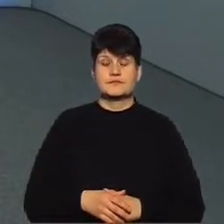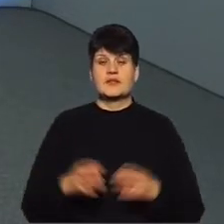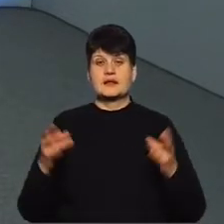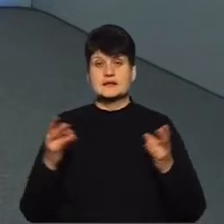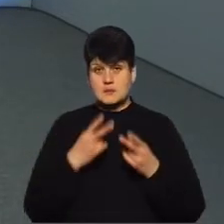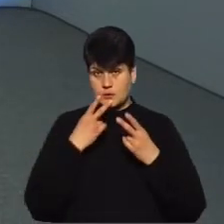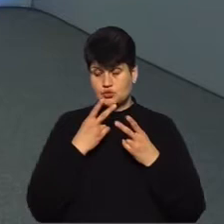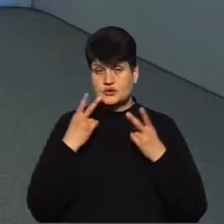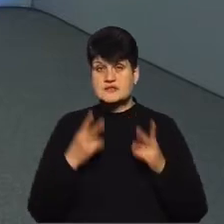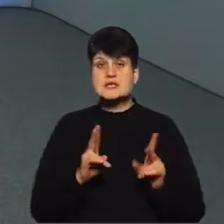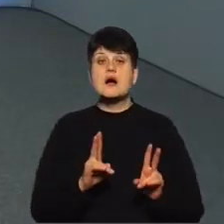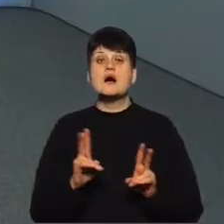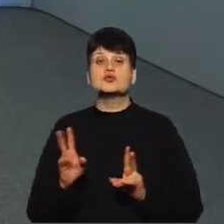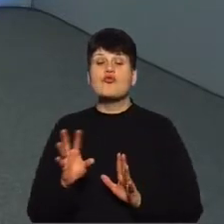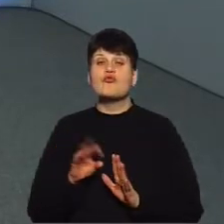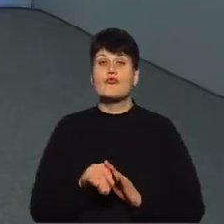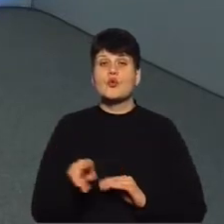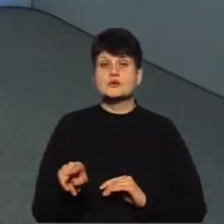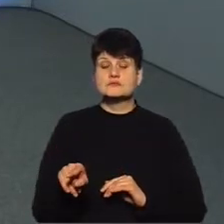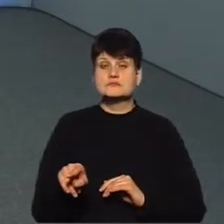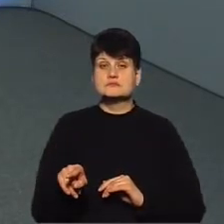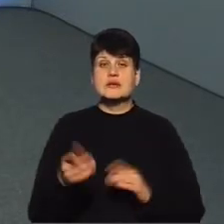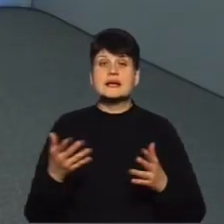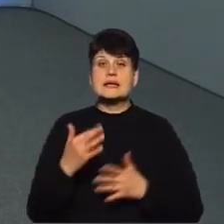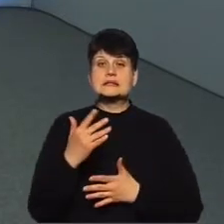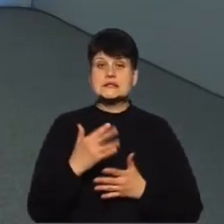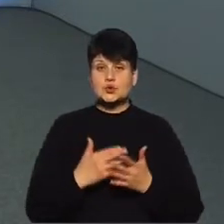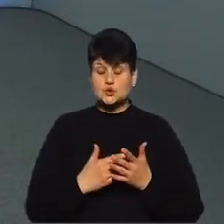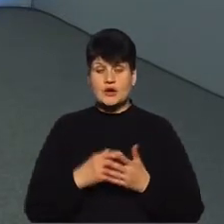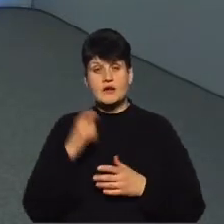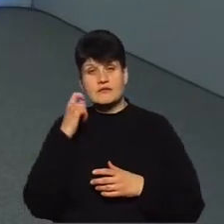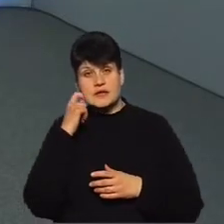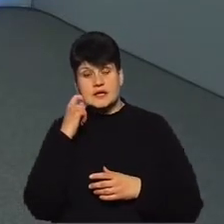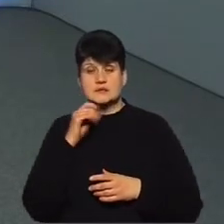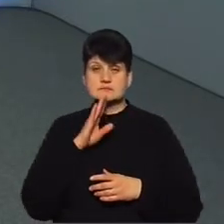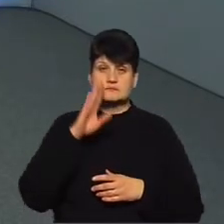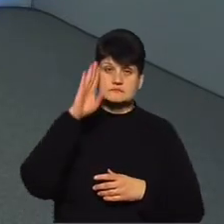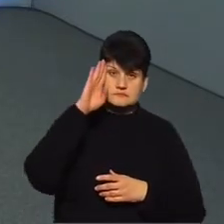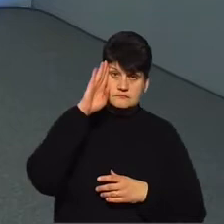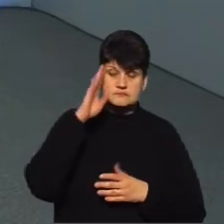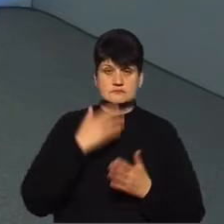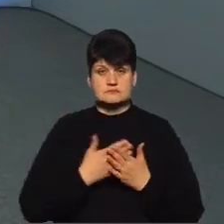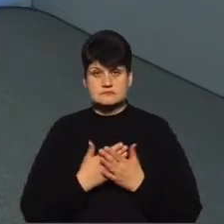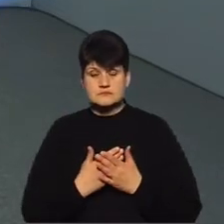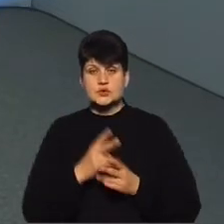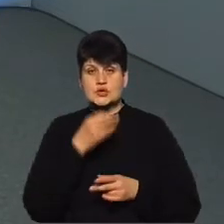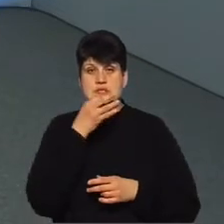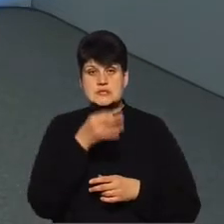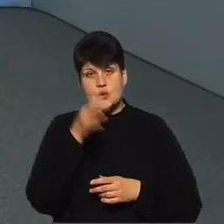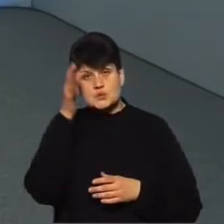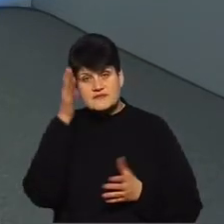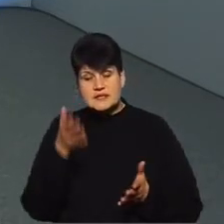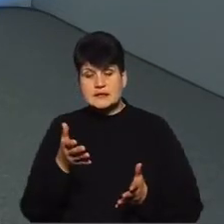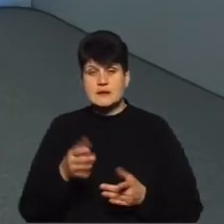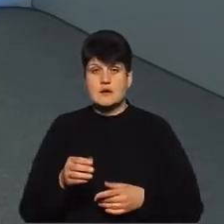а хто входить, тобто яка структура за віком, за статтю, розумієте, за освітою. Бо у